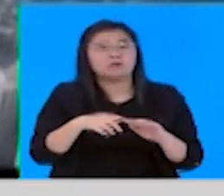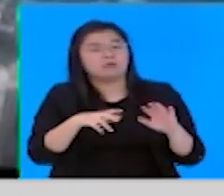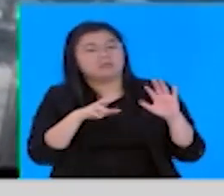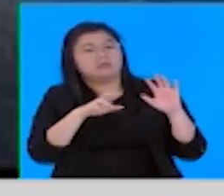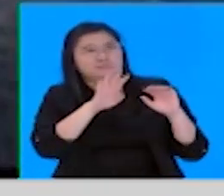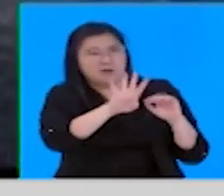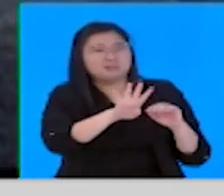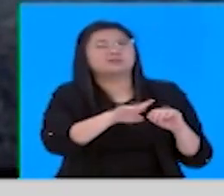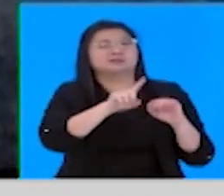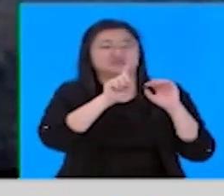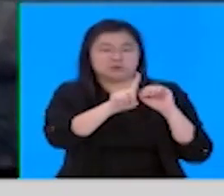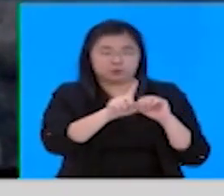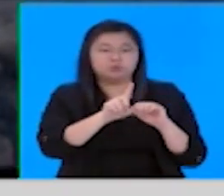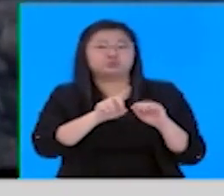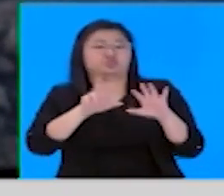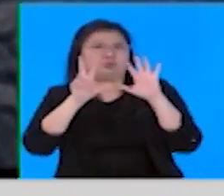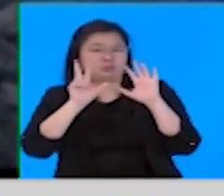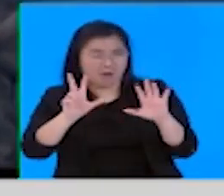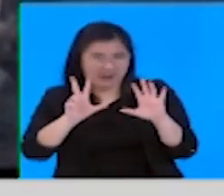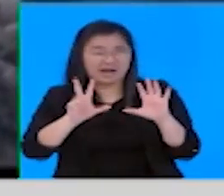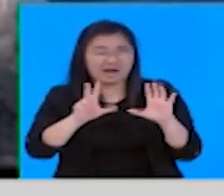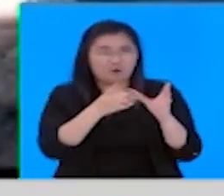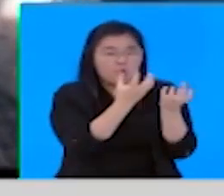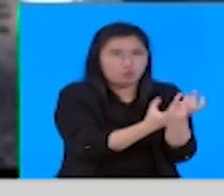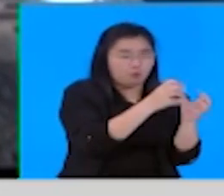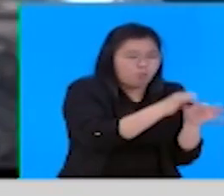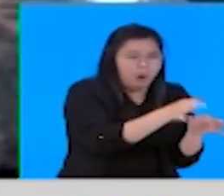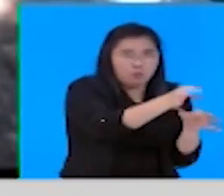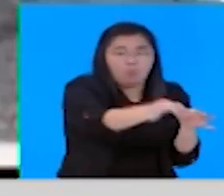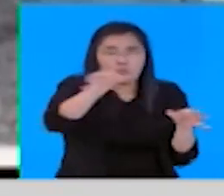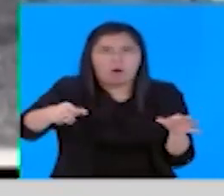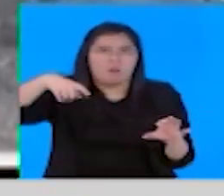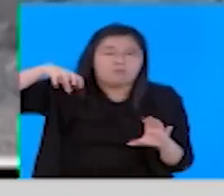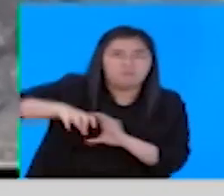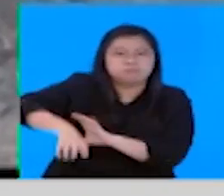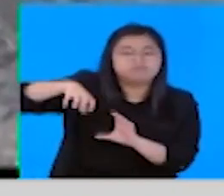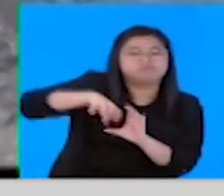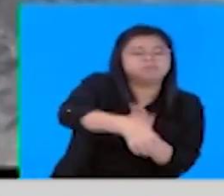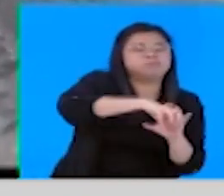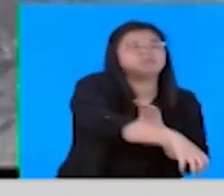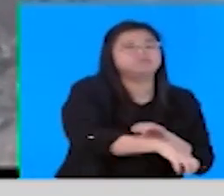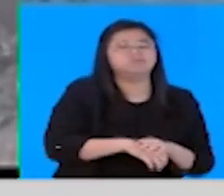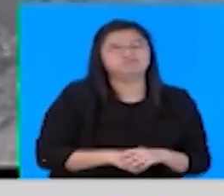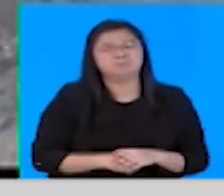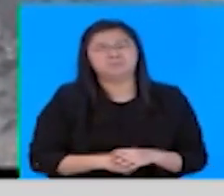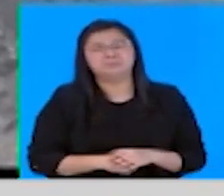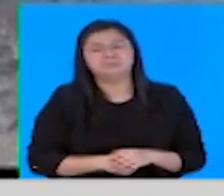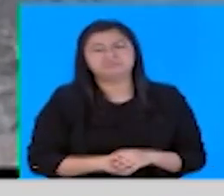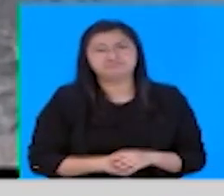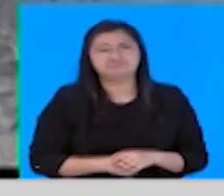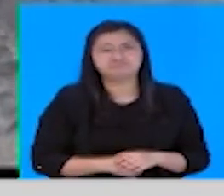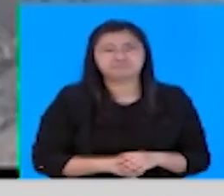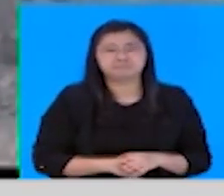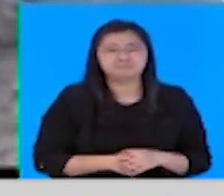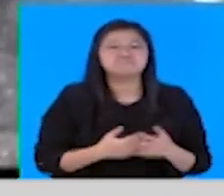dimiliki bukan hanya oleh bab apa namanya about pengusaha-pengusaha besar ya tapi